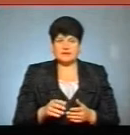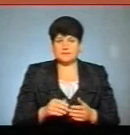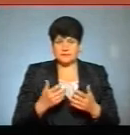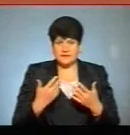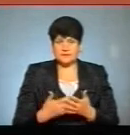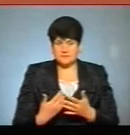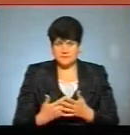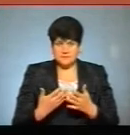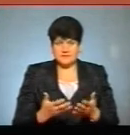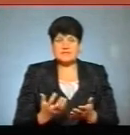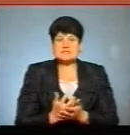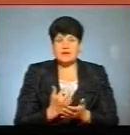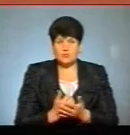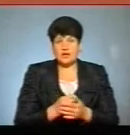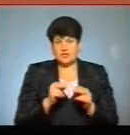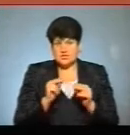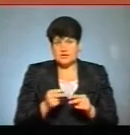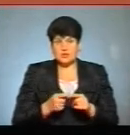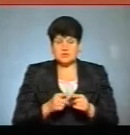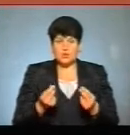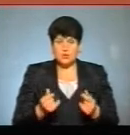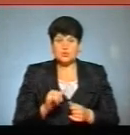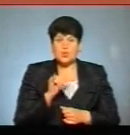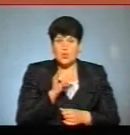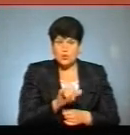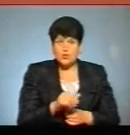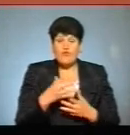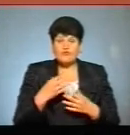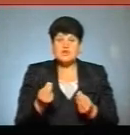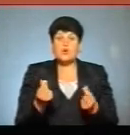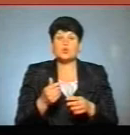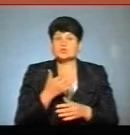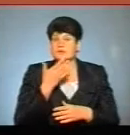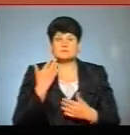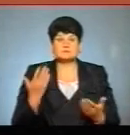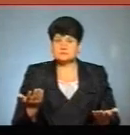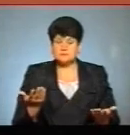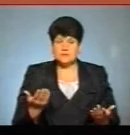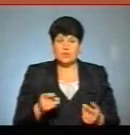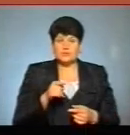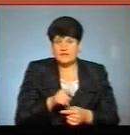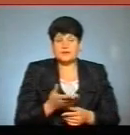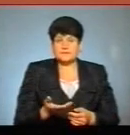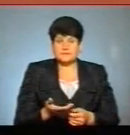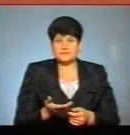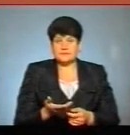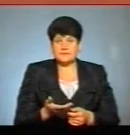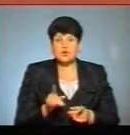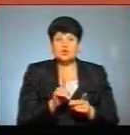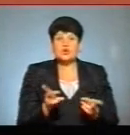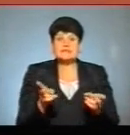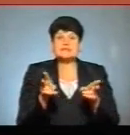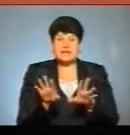В кінці-кінці він заробляє чесно ці гроші. В нього вже грошей немає. Він якраз от що